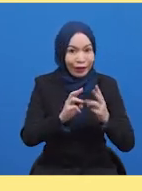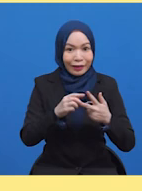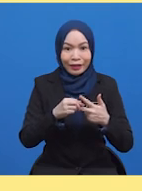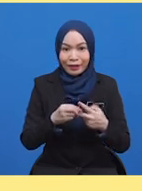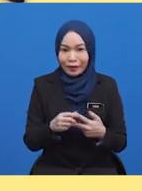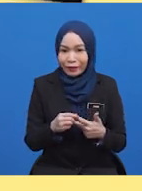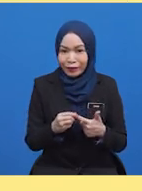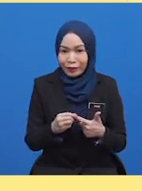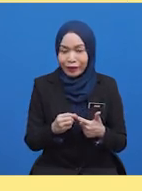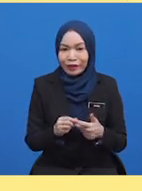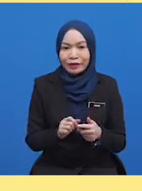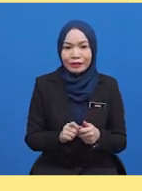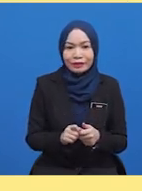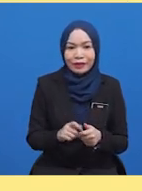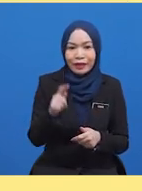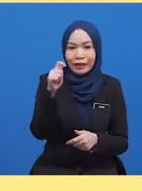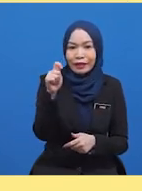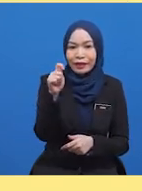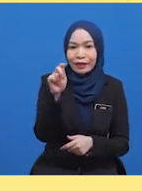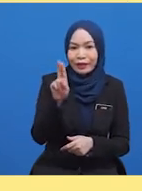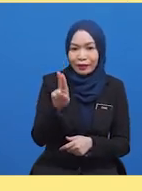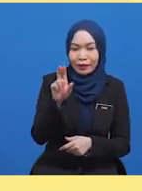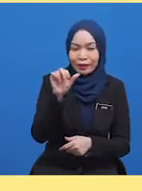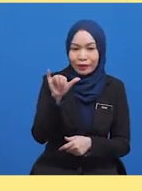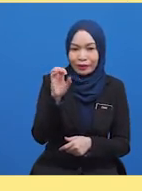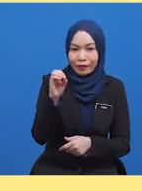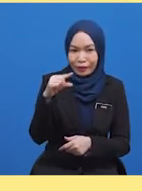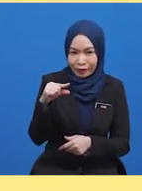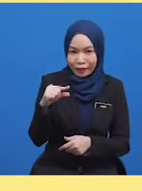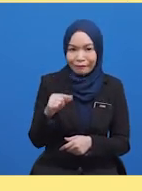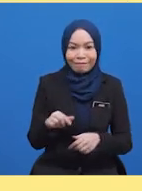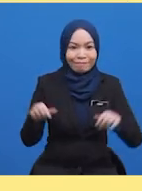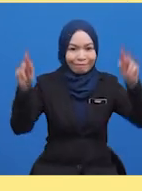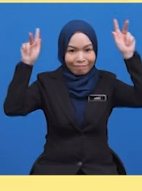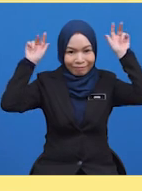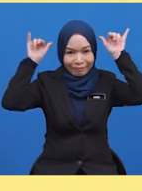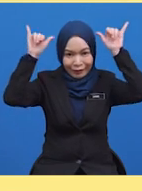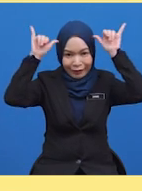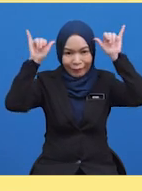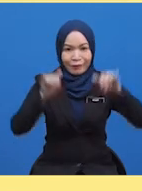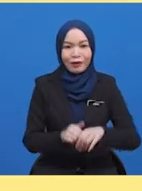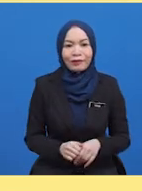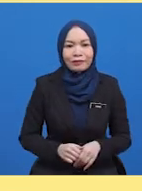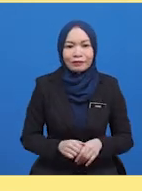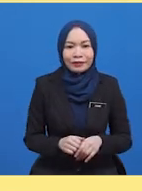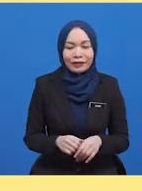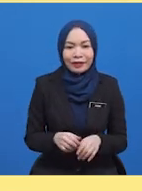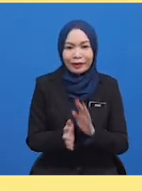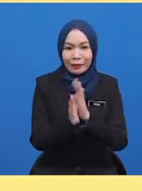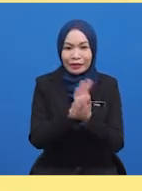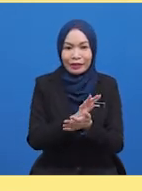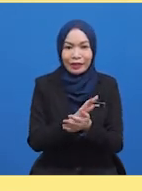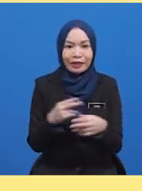tuyul sepekan seekor kerbau tuyoq menjadi hewan tunggangan beruntung untuk